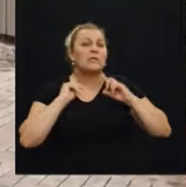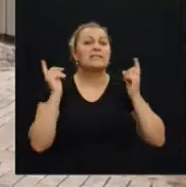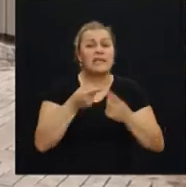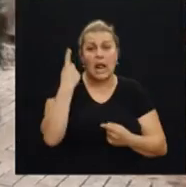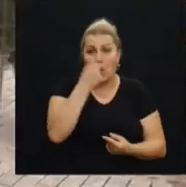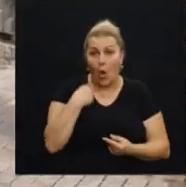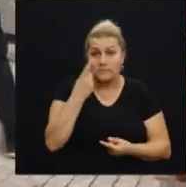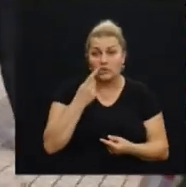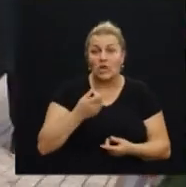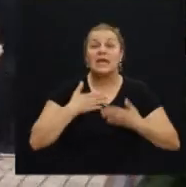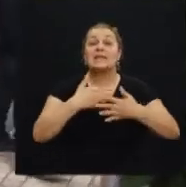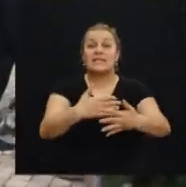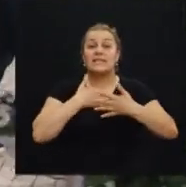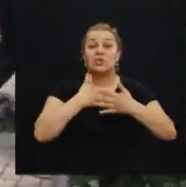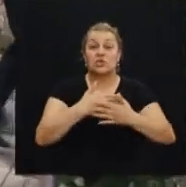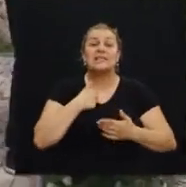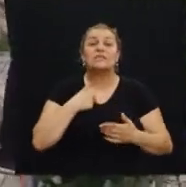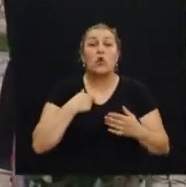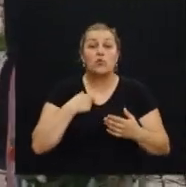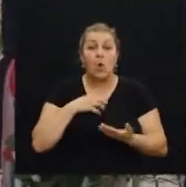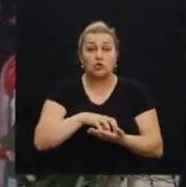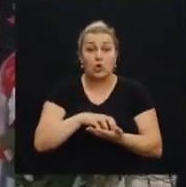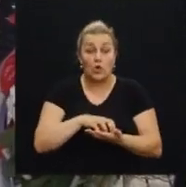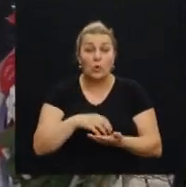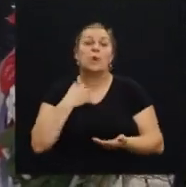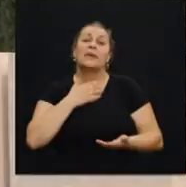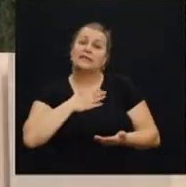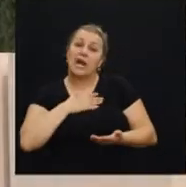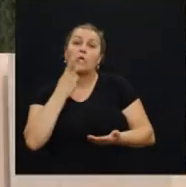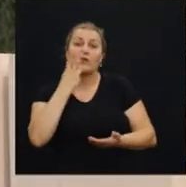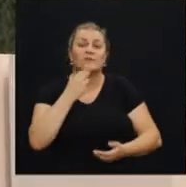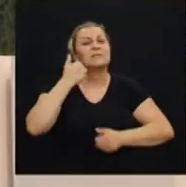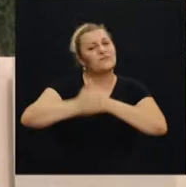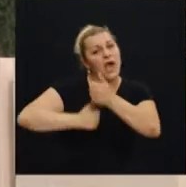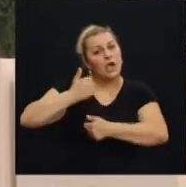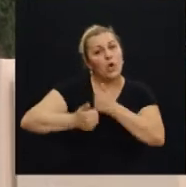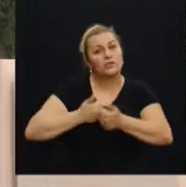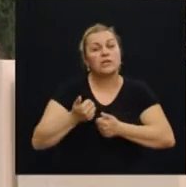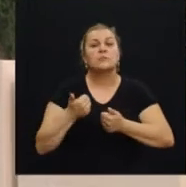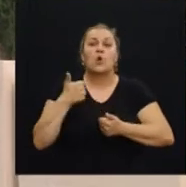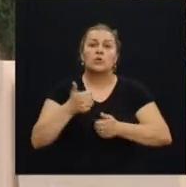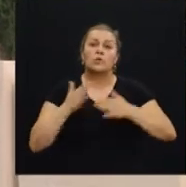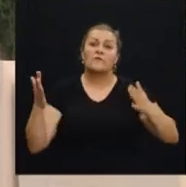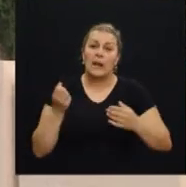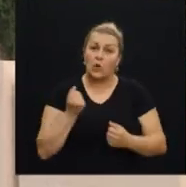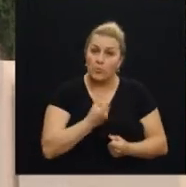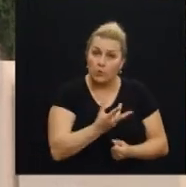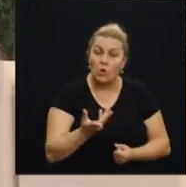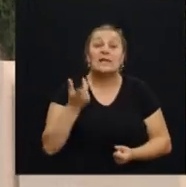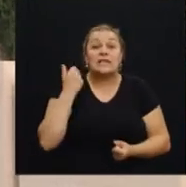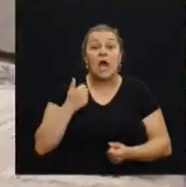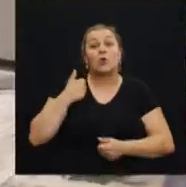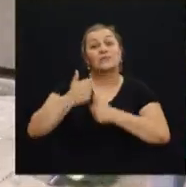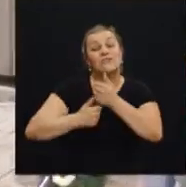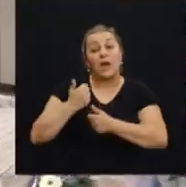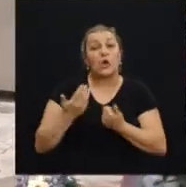Omiš diše za svoju postrojbu. Drago mi je da vidim da smo svaku godinu u jednom značajnom broju, iako nas je svake godine,